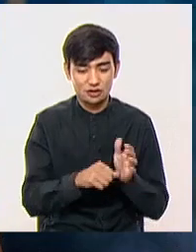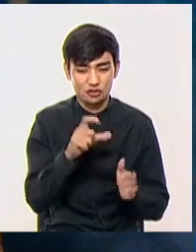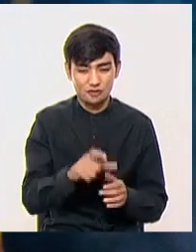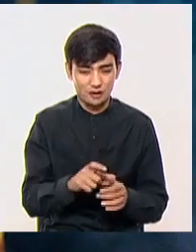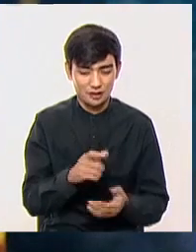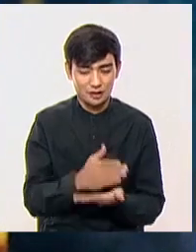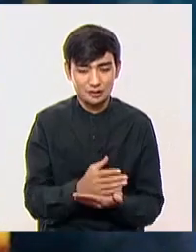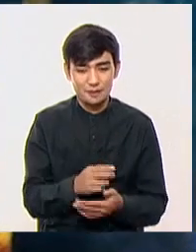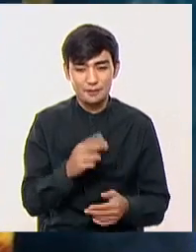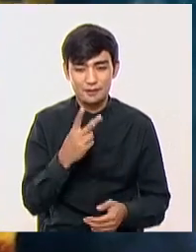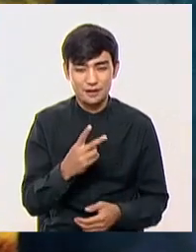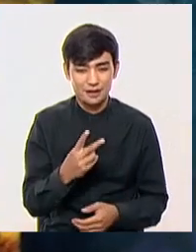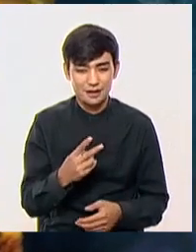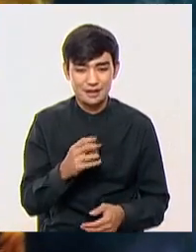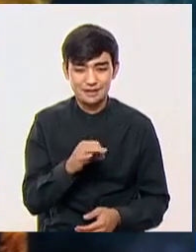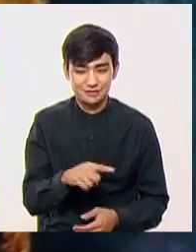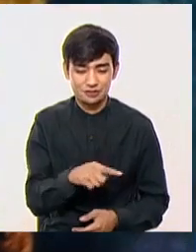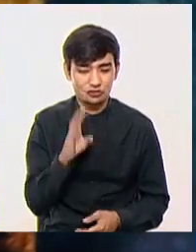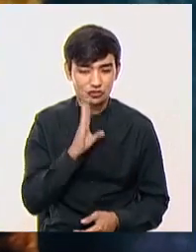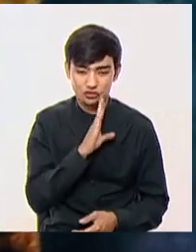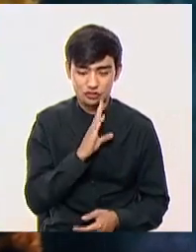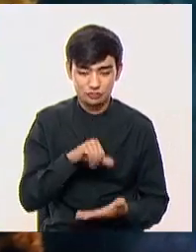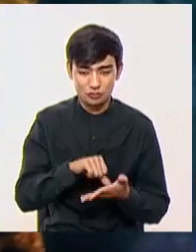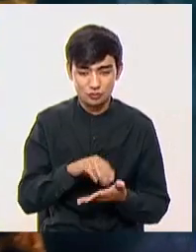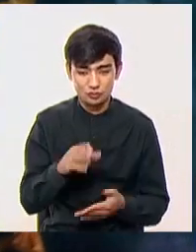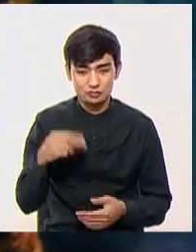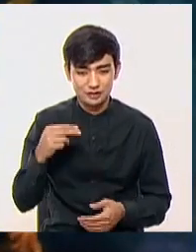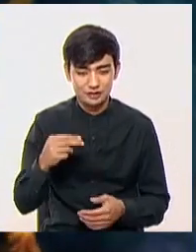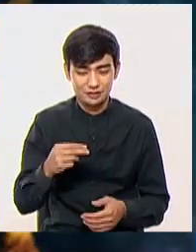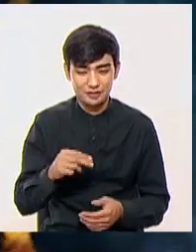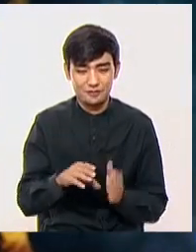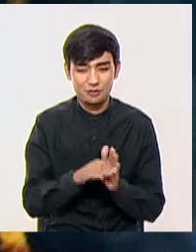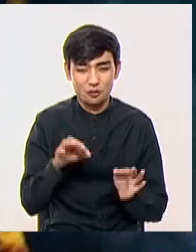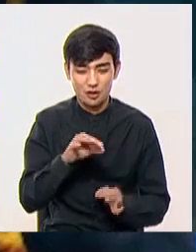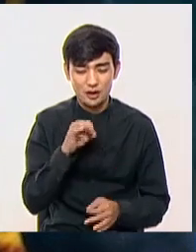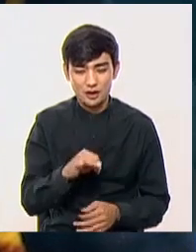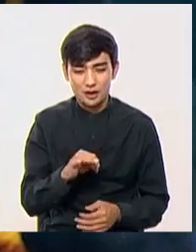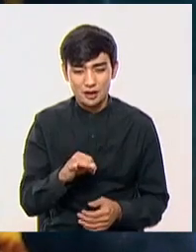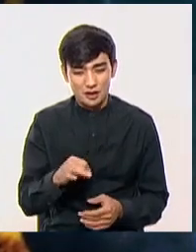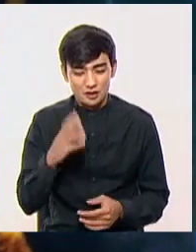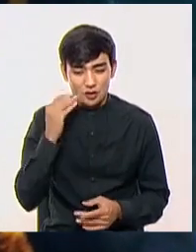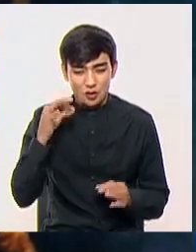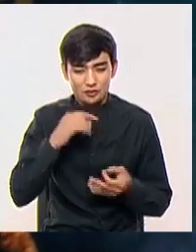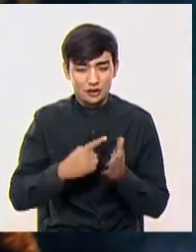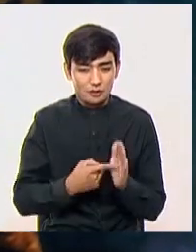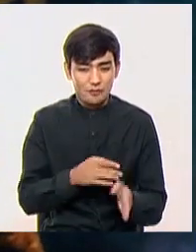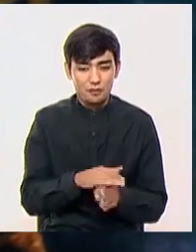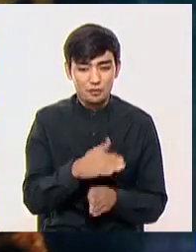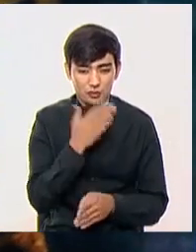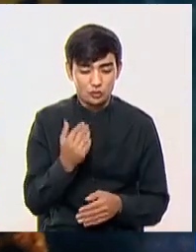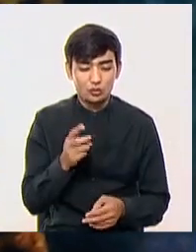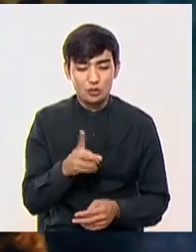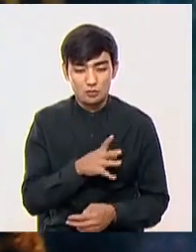кандидатур, две из которых – женщины. Трое участников электоральной гонки ввиду несоответствия установленным требованиям